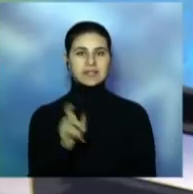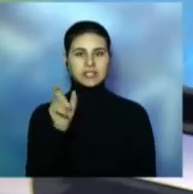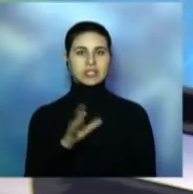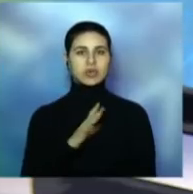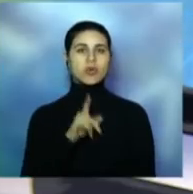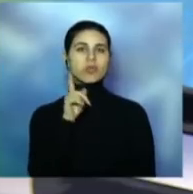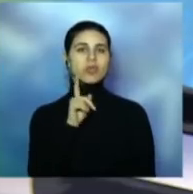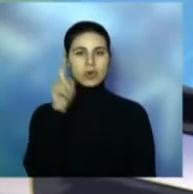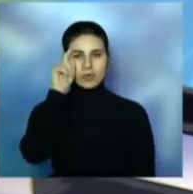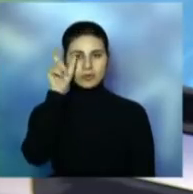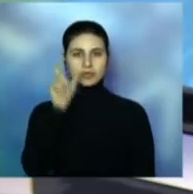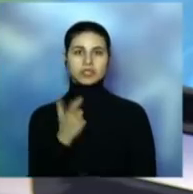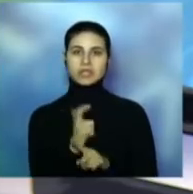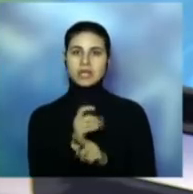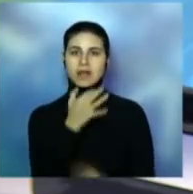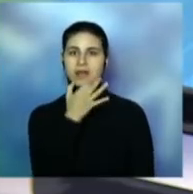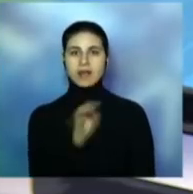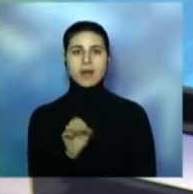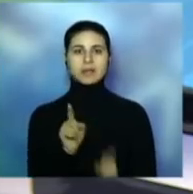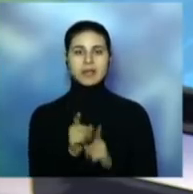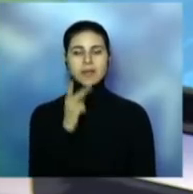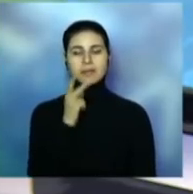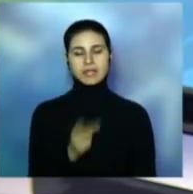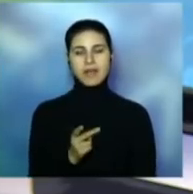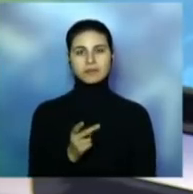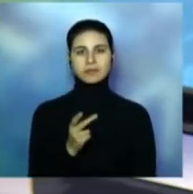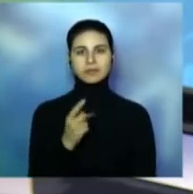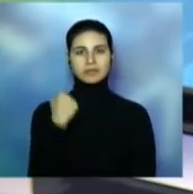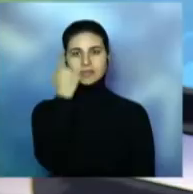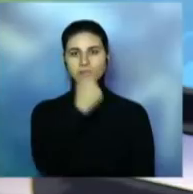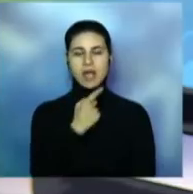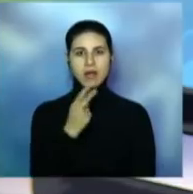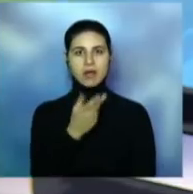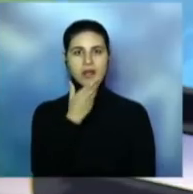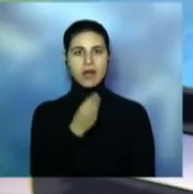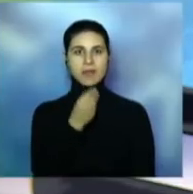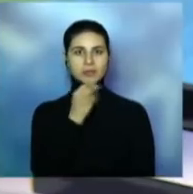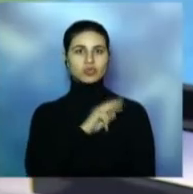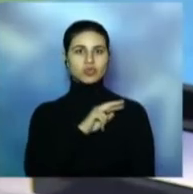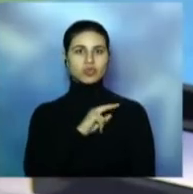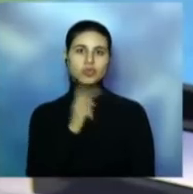ყმაწვილი, ულამაზესი, რომელსაც საკუთარი ანარეკლი შეუყვარდა და უჭრიტინებდა მას წყალში,